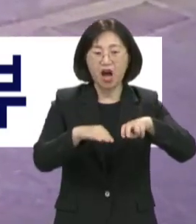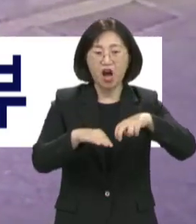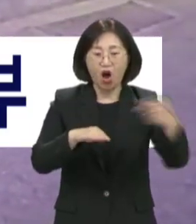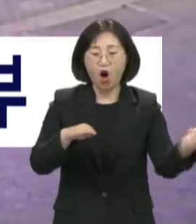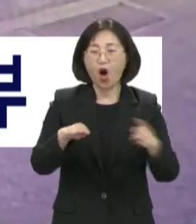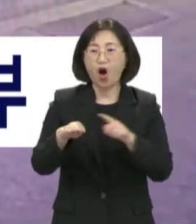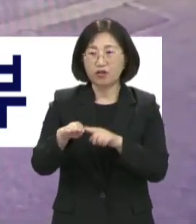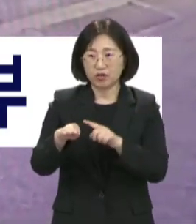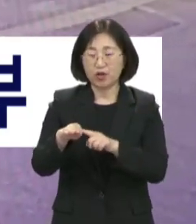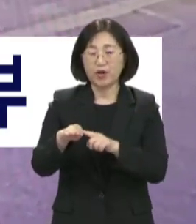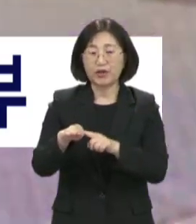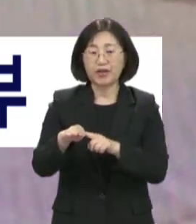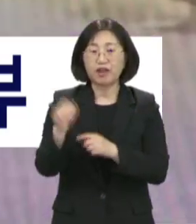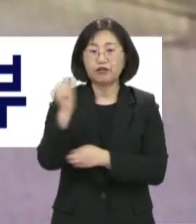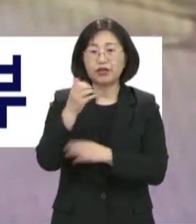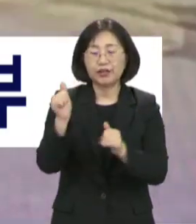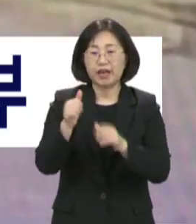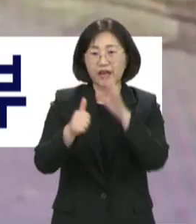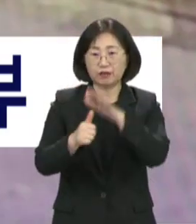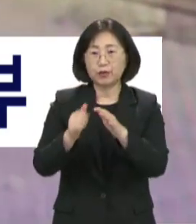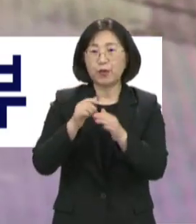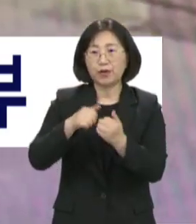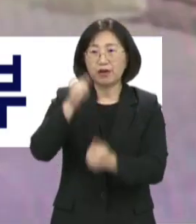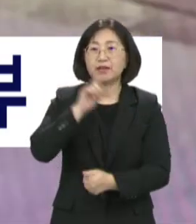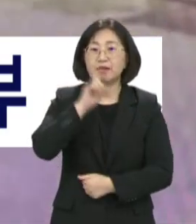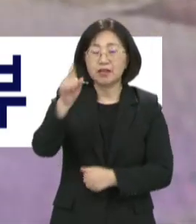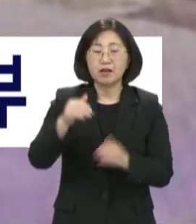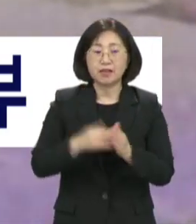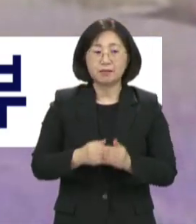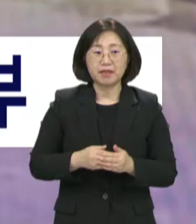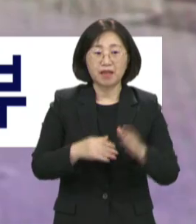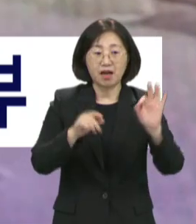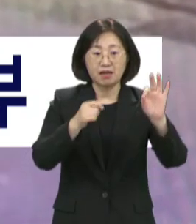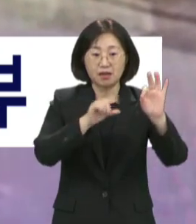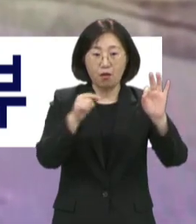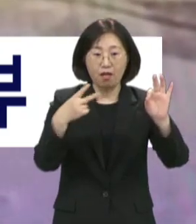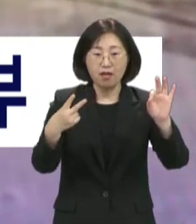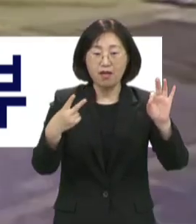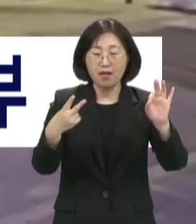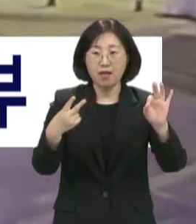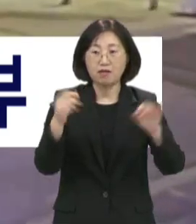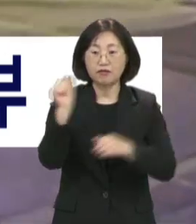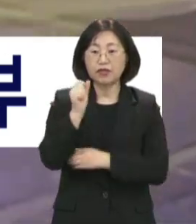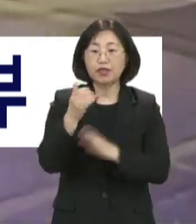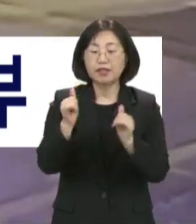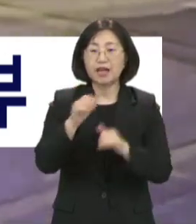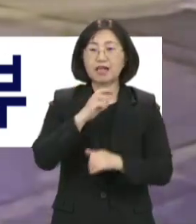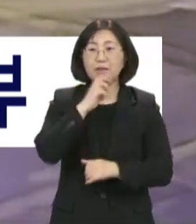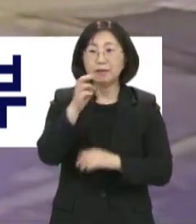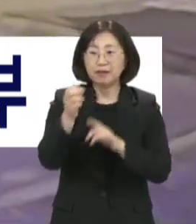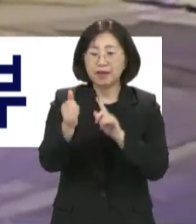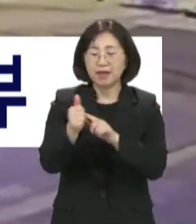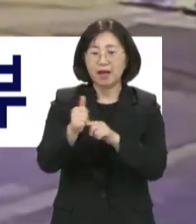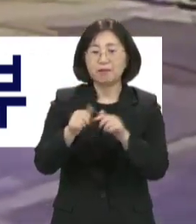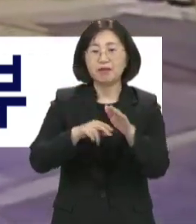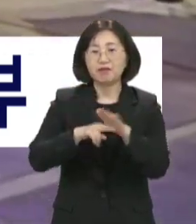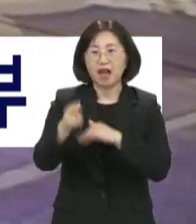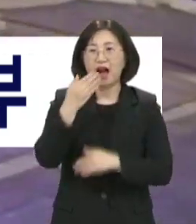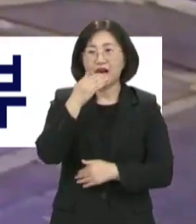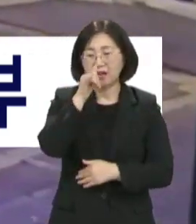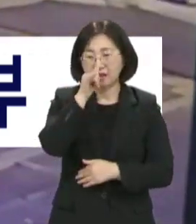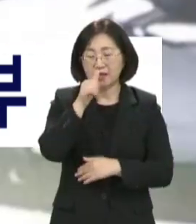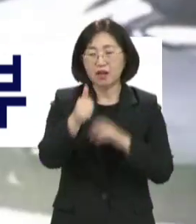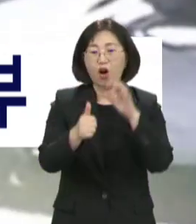법원이 구속영장을 발부했습니다. 경찰은 앞서 지난 2일 30대 운전자 A씨가 도주 우려가 있다며 구속영장을